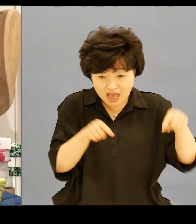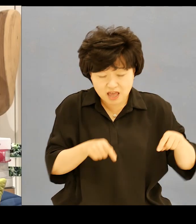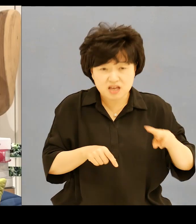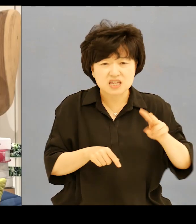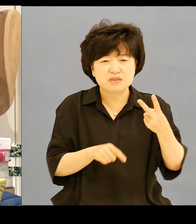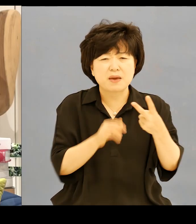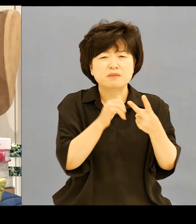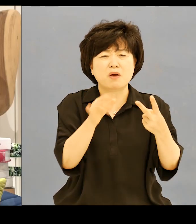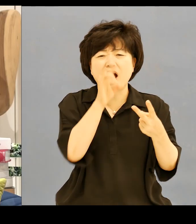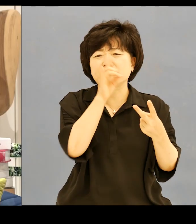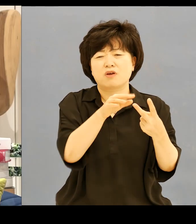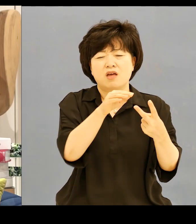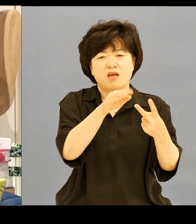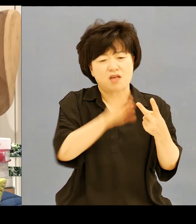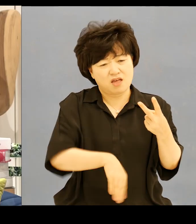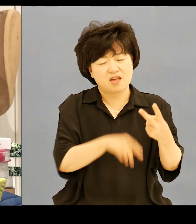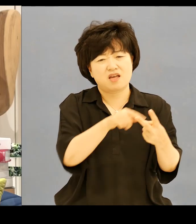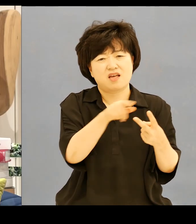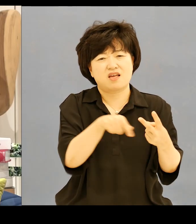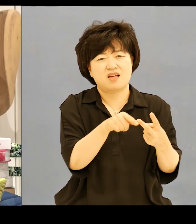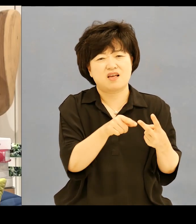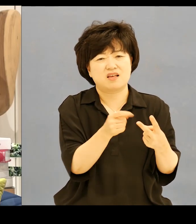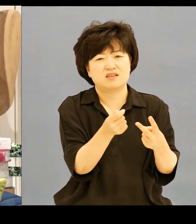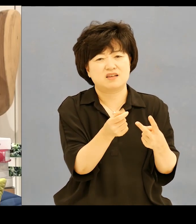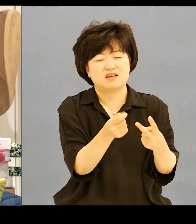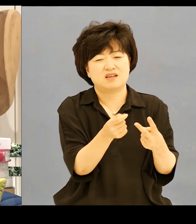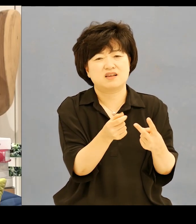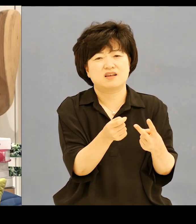극히기 질환이거든요. 네. 그래서 그거를 이제 작년에